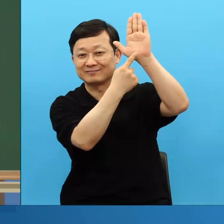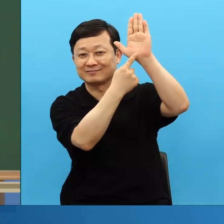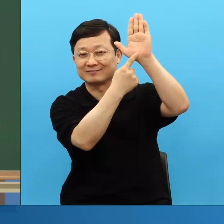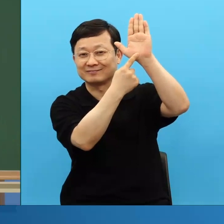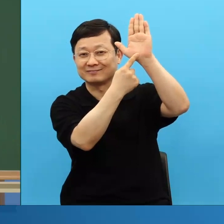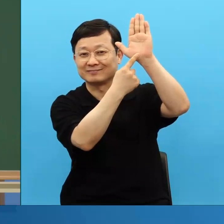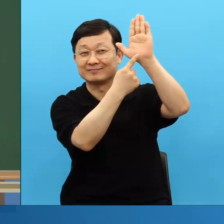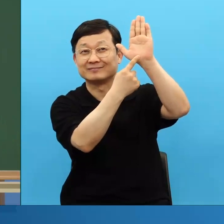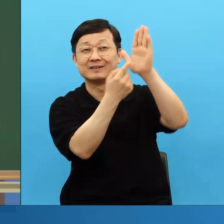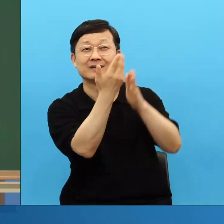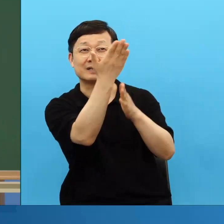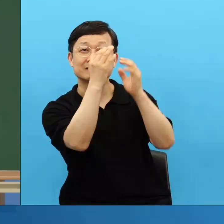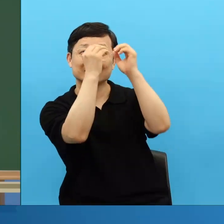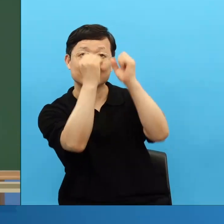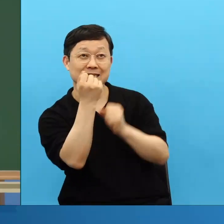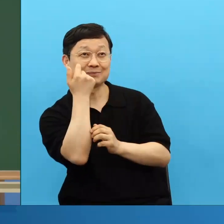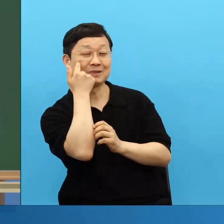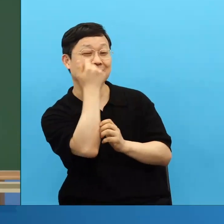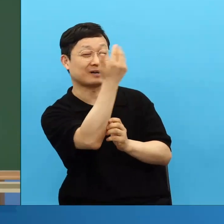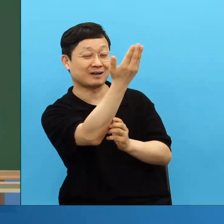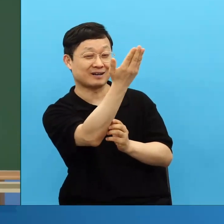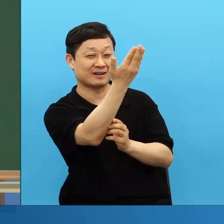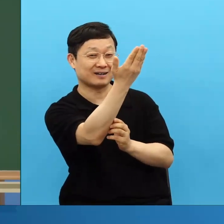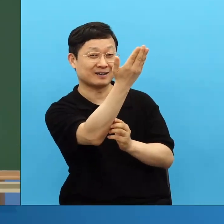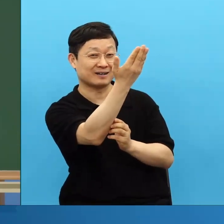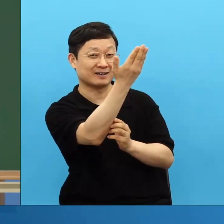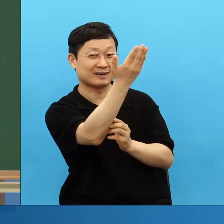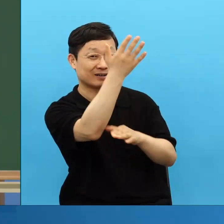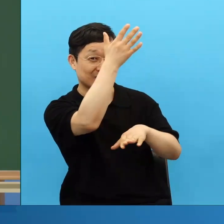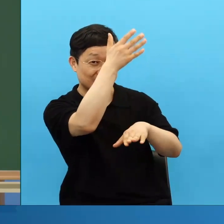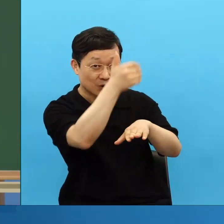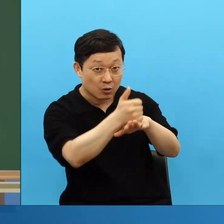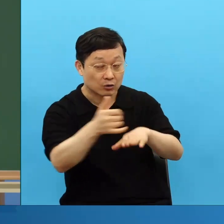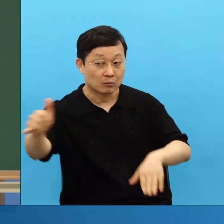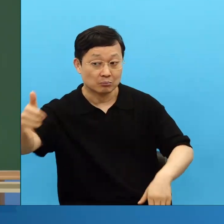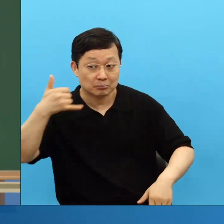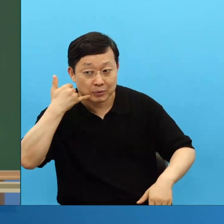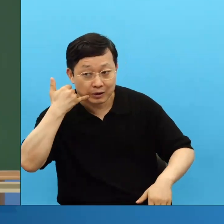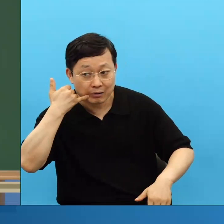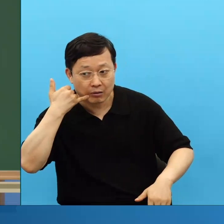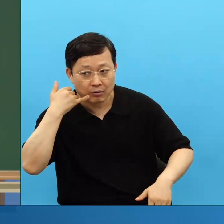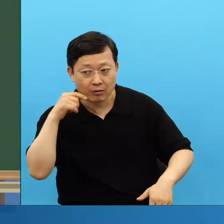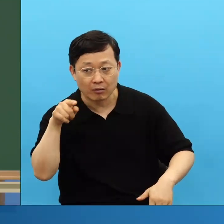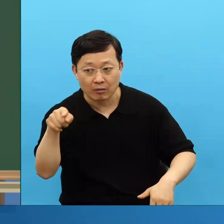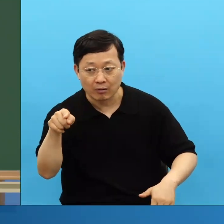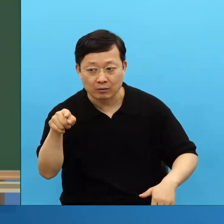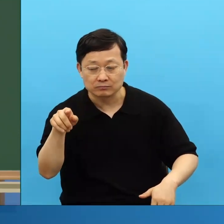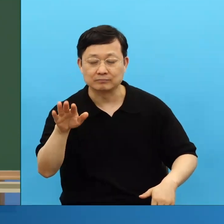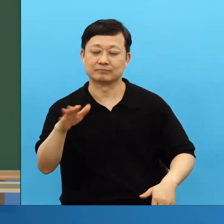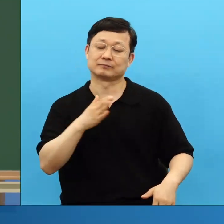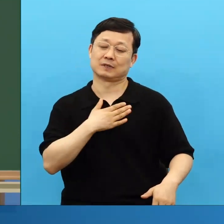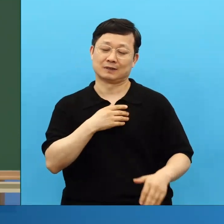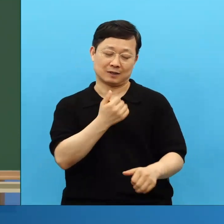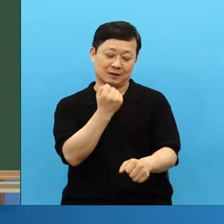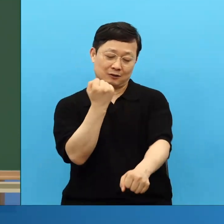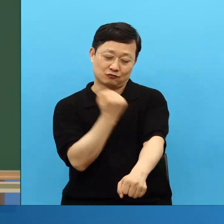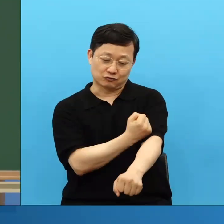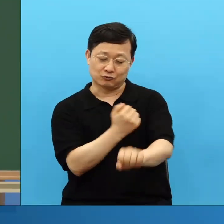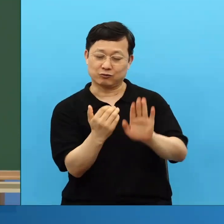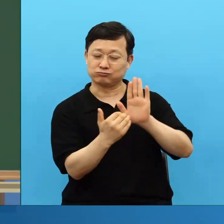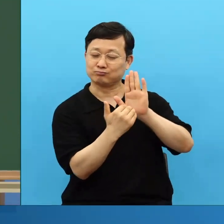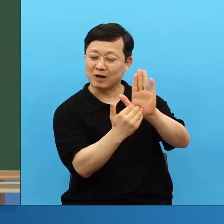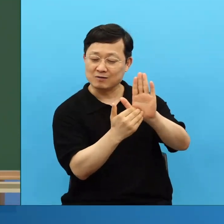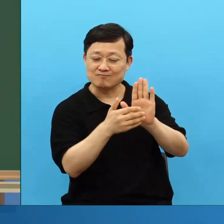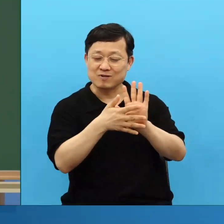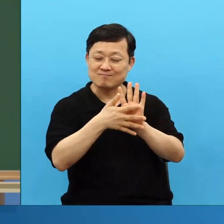이렇게 물어요. 그러면서 저에게 연락 온 친구예요. 그럼 저는 또 중독 사역하는 우리 목사님들이나